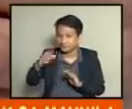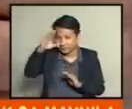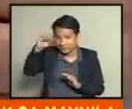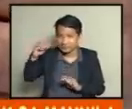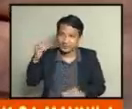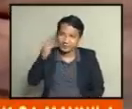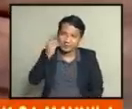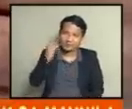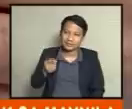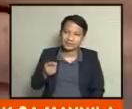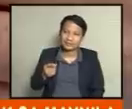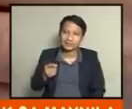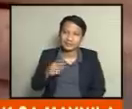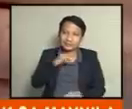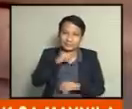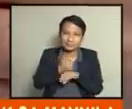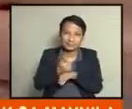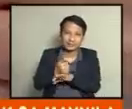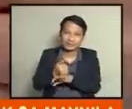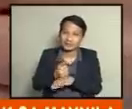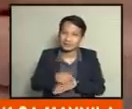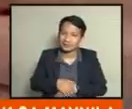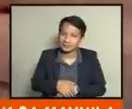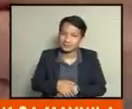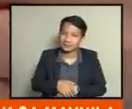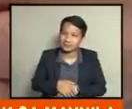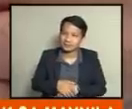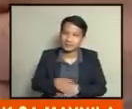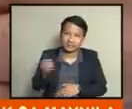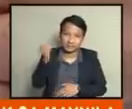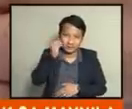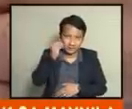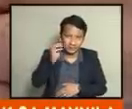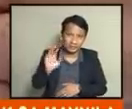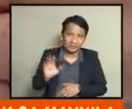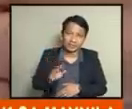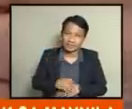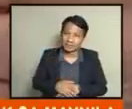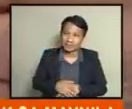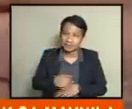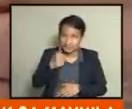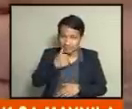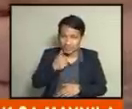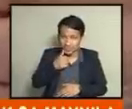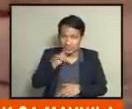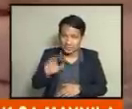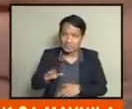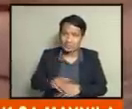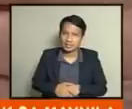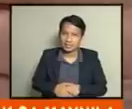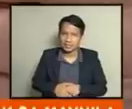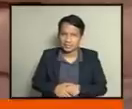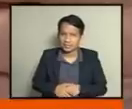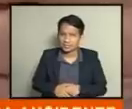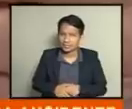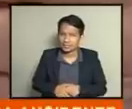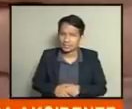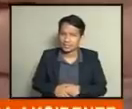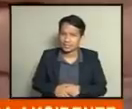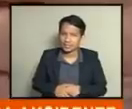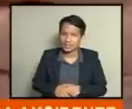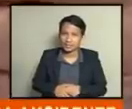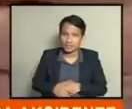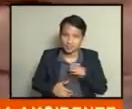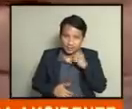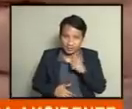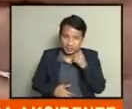Nako, pwede nang lang gamin tong dalawa. O, halikan sa pisngi. Si girl. Ayan. Si girl